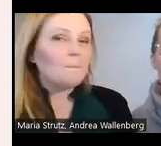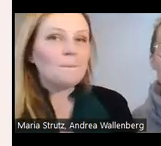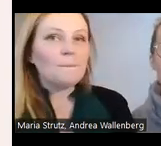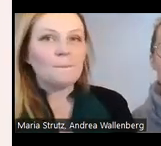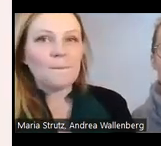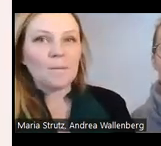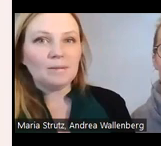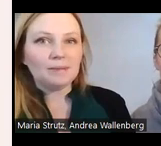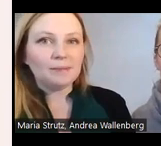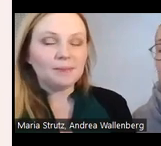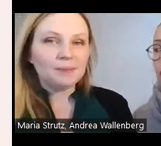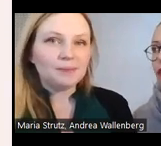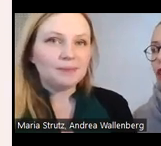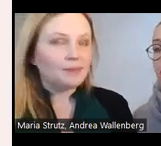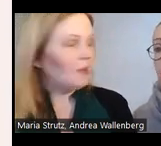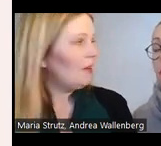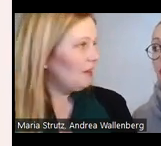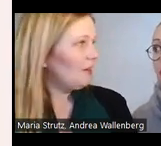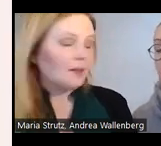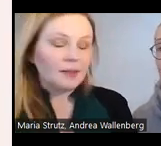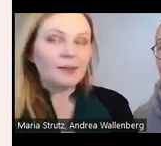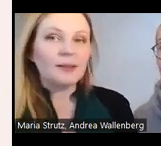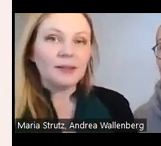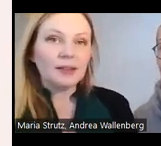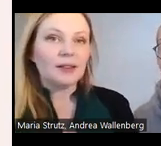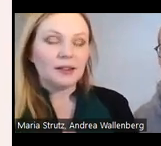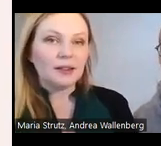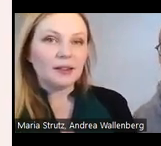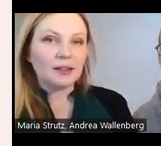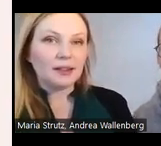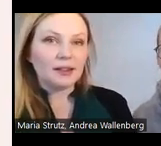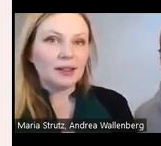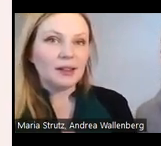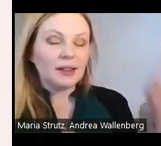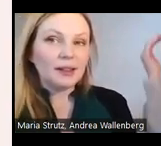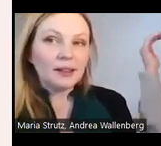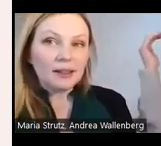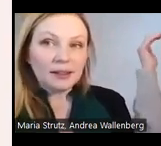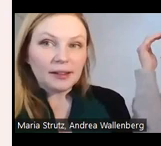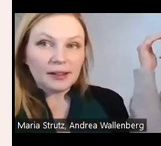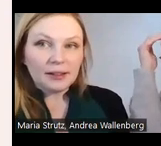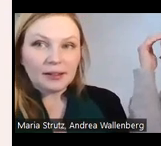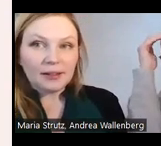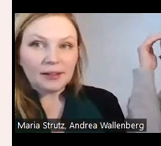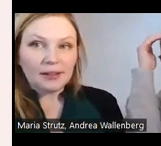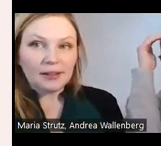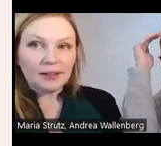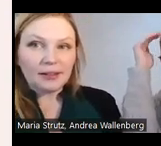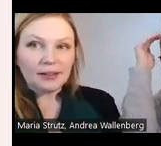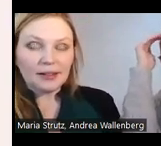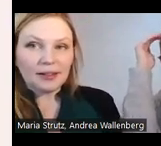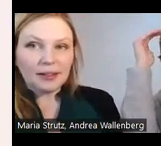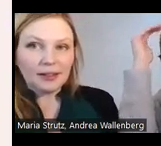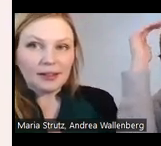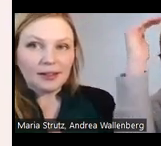klurigare tecken där man kanske behöver ha en liten minneskrok för att komma ihåg. Det här är ett fordon som